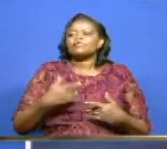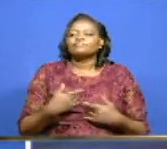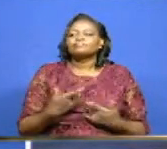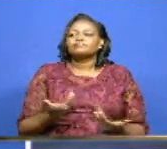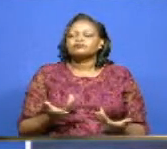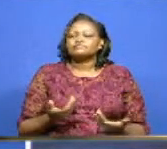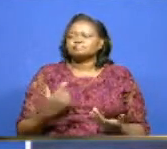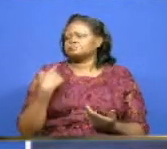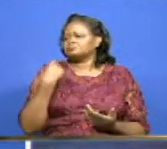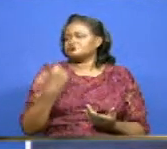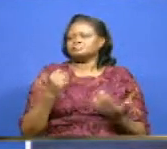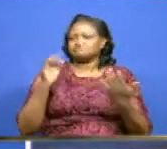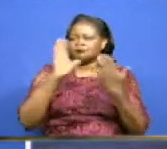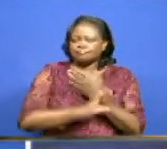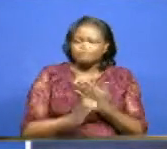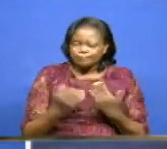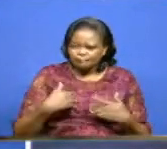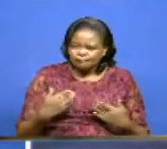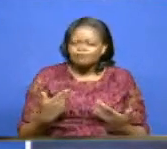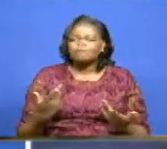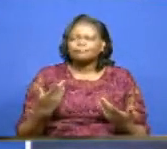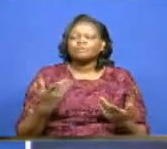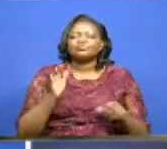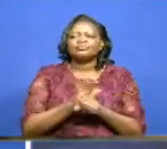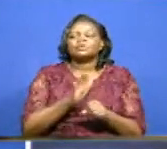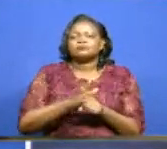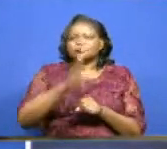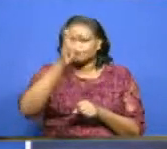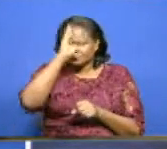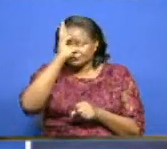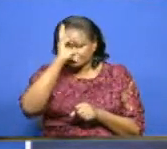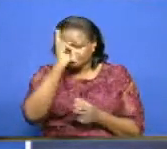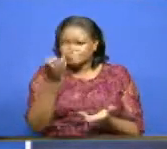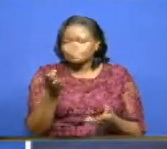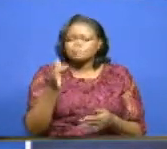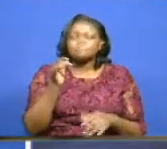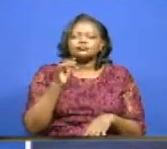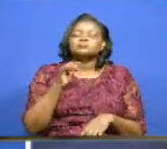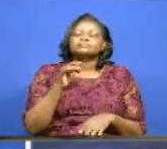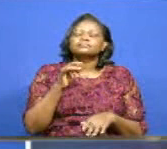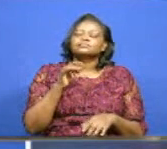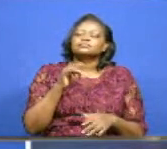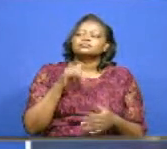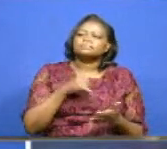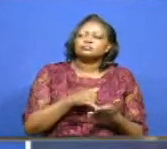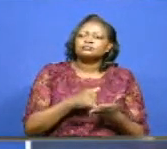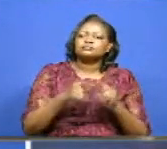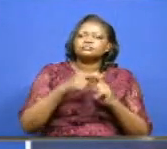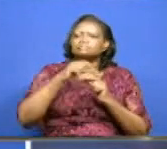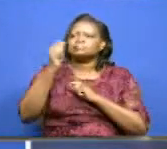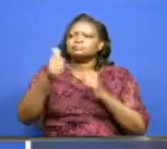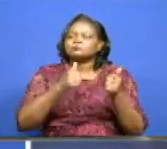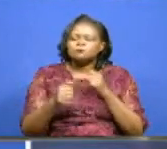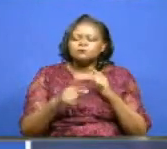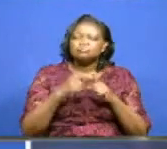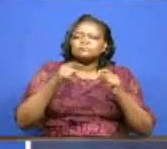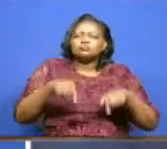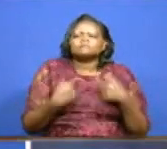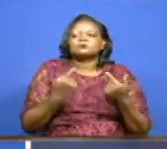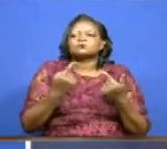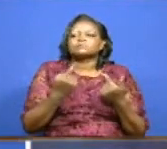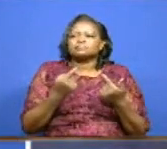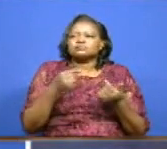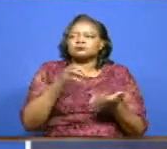hivi majuzi, nchi hii imenakili visa vya maafisa wa polisi kuhusika katika visa vya kuwaua wenzao na kujiua,